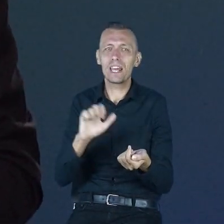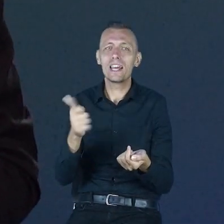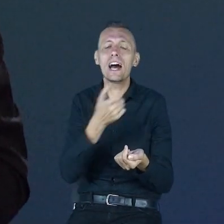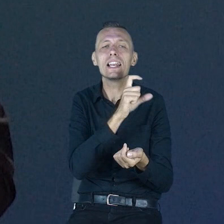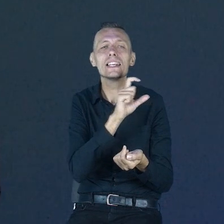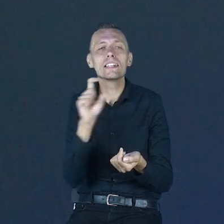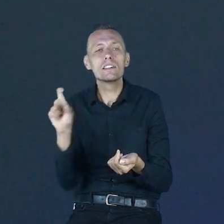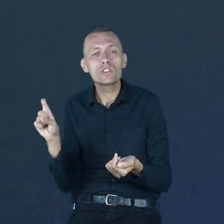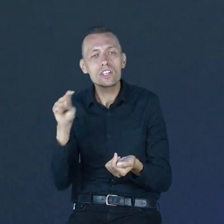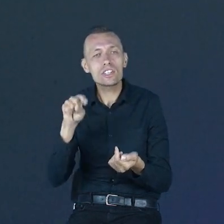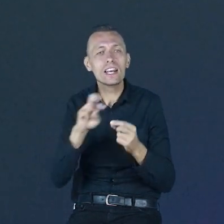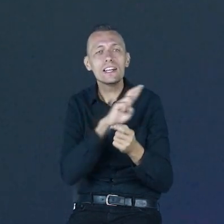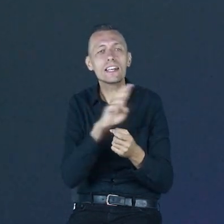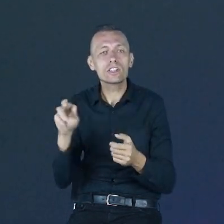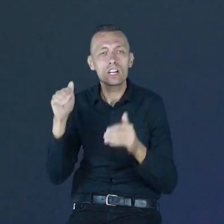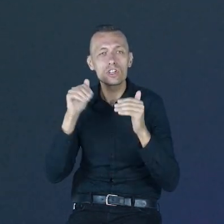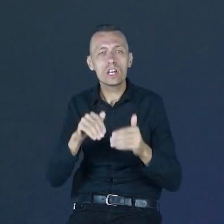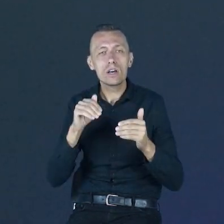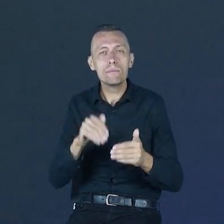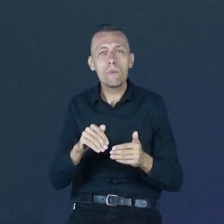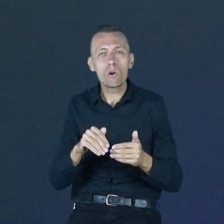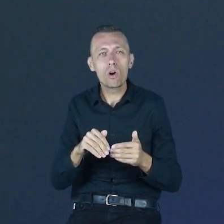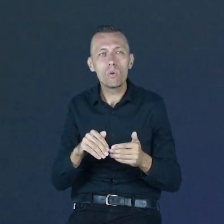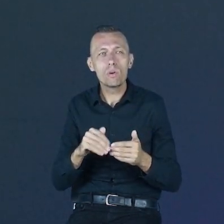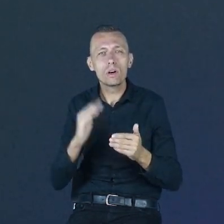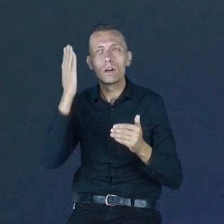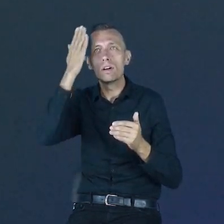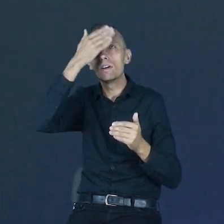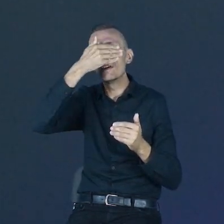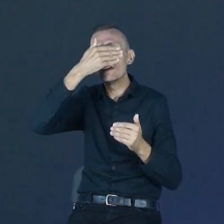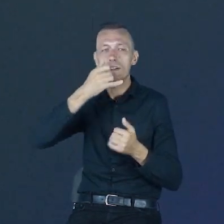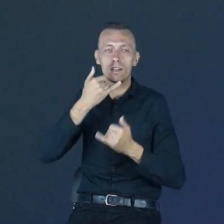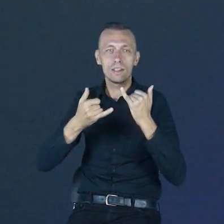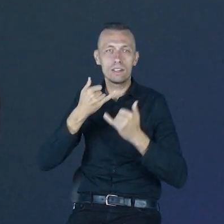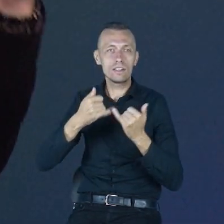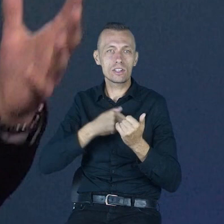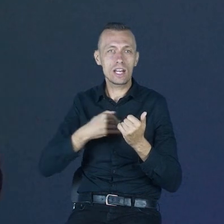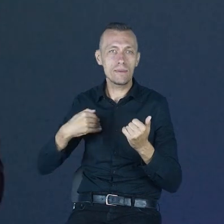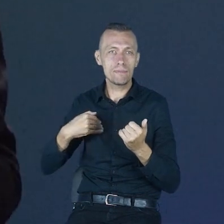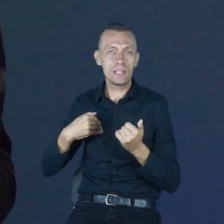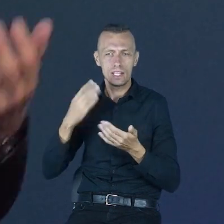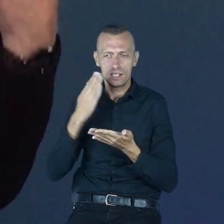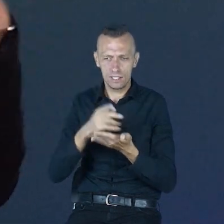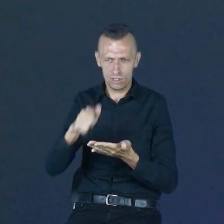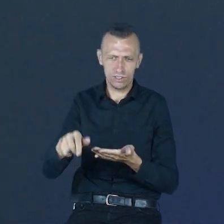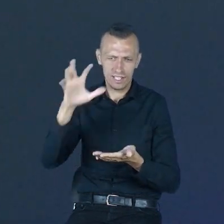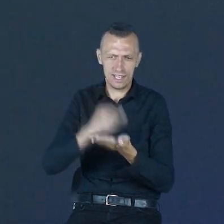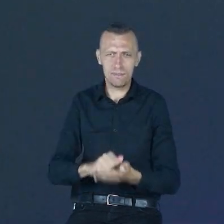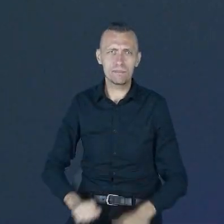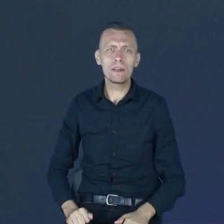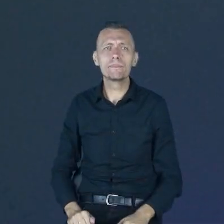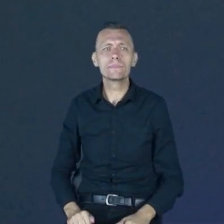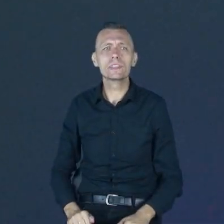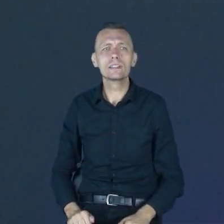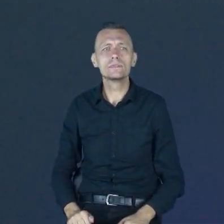mogą pozbawić nas perspektywy, gdy się nimi za bardzo zajmiemy. I pozwoliłem sobie wykorzystać